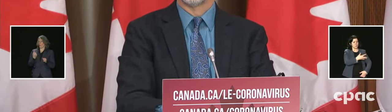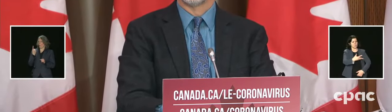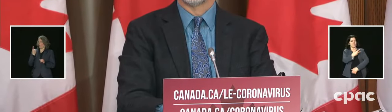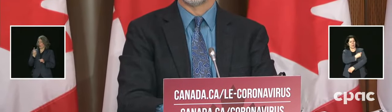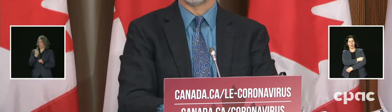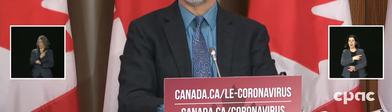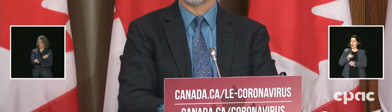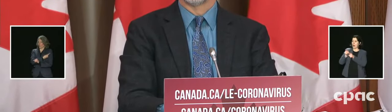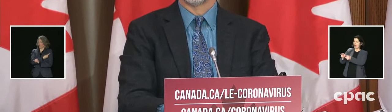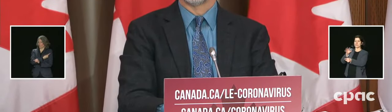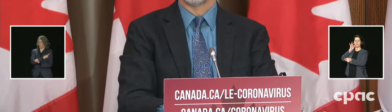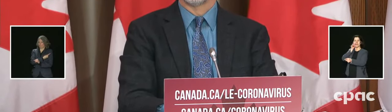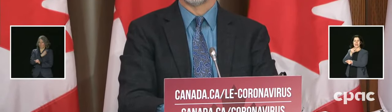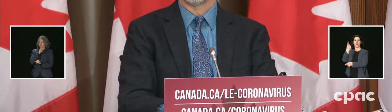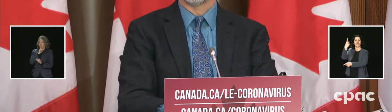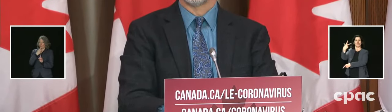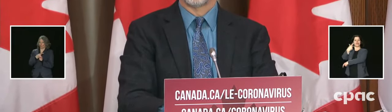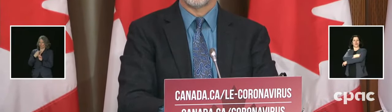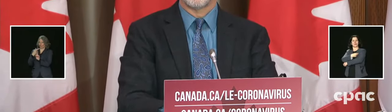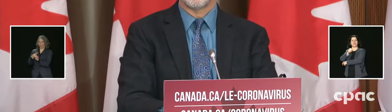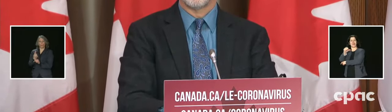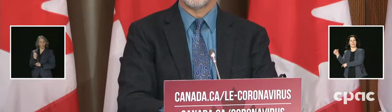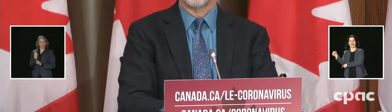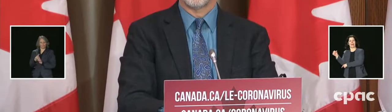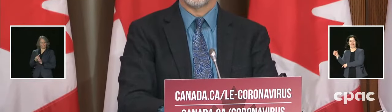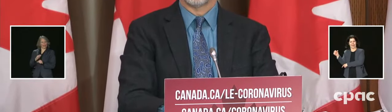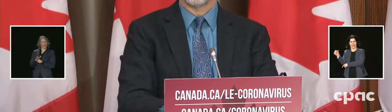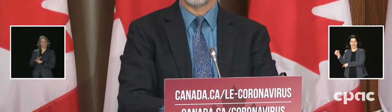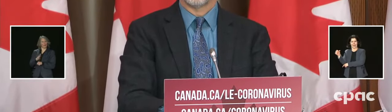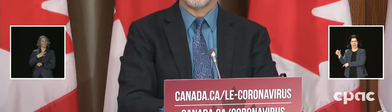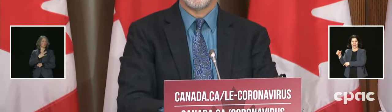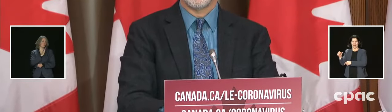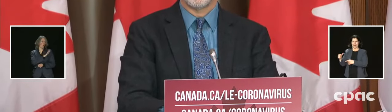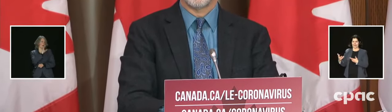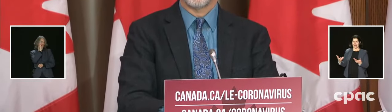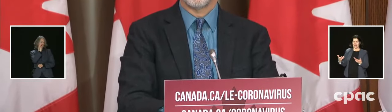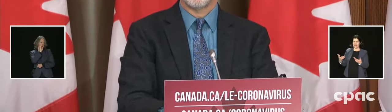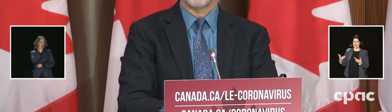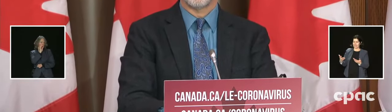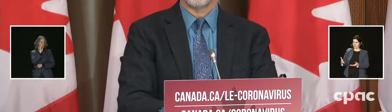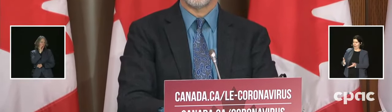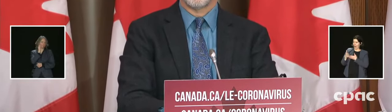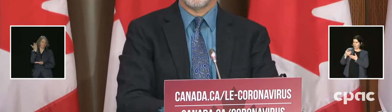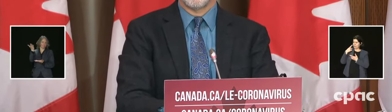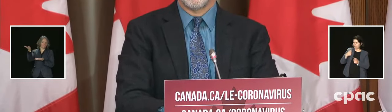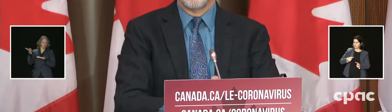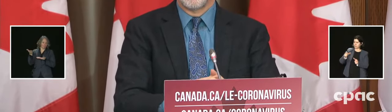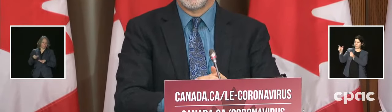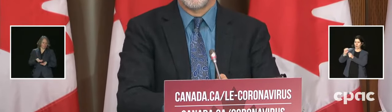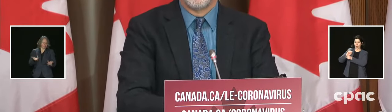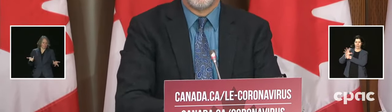À quel point ça vient changer la donne, le fait que ce soit un vaccin à dose unique dans le combat contre la COVID-19?